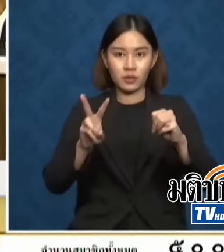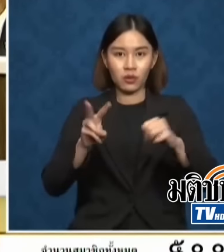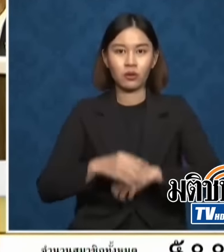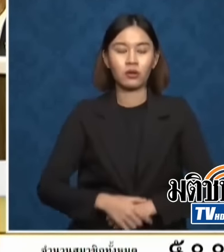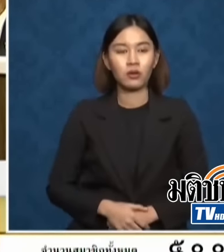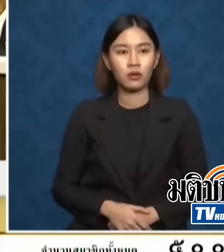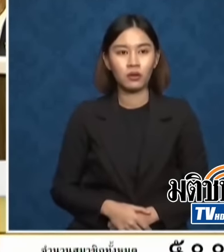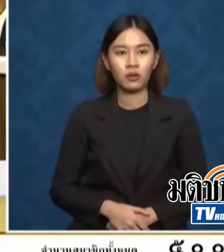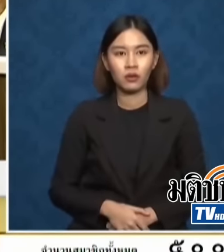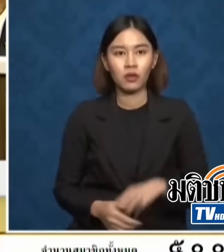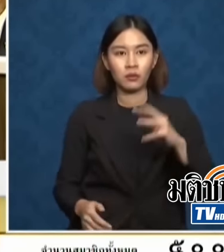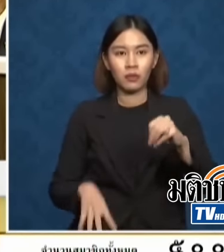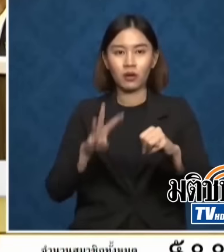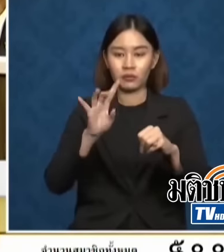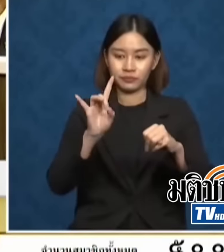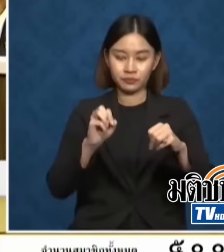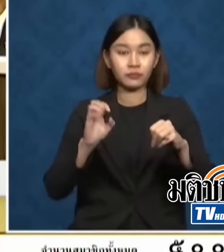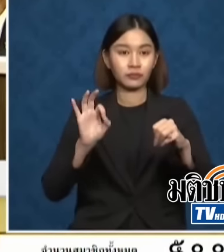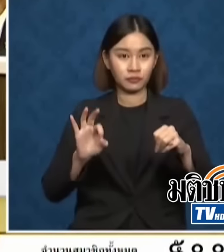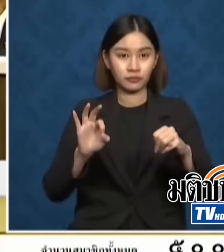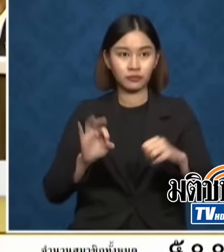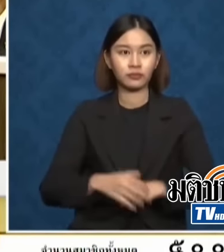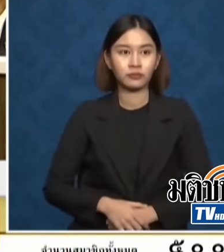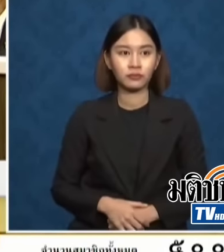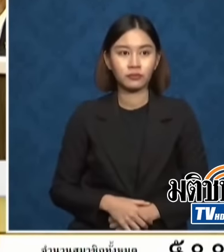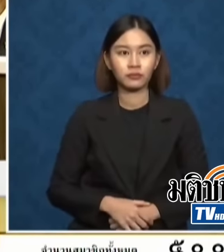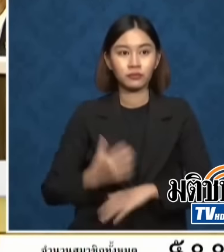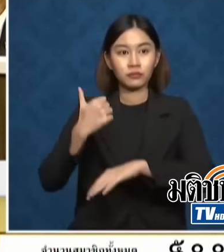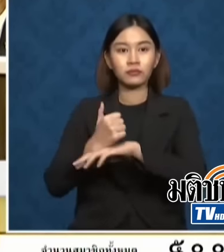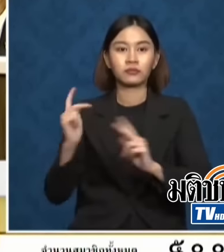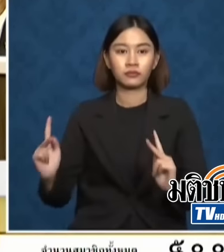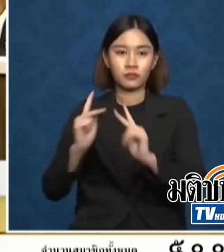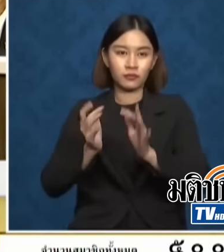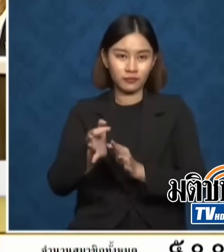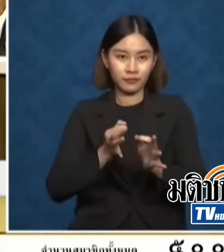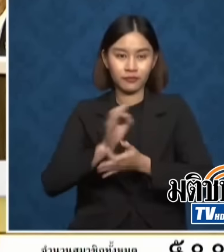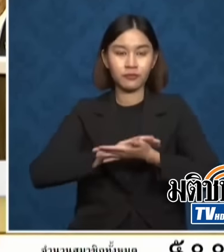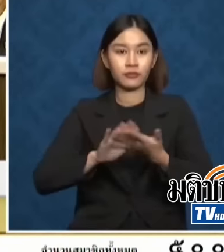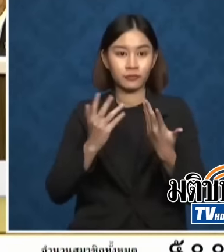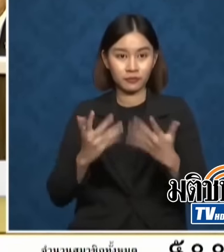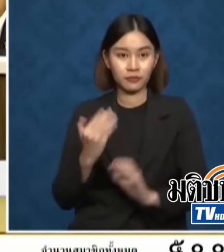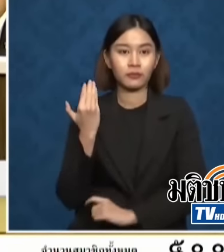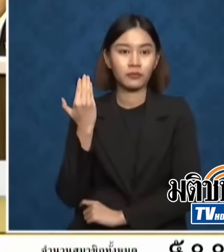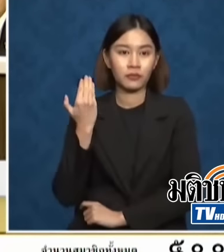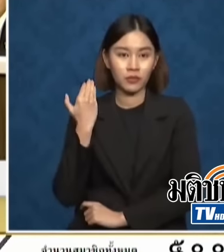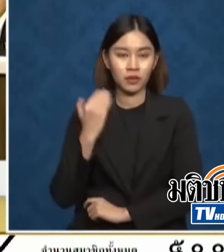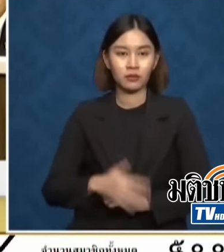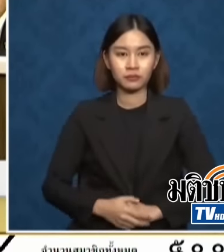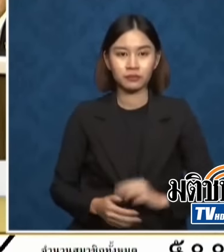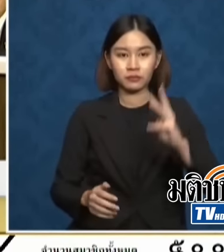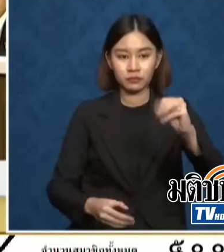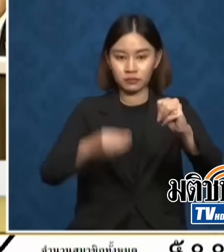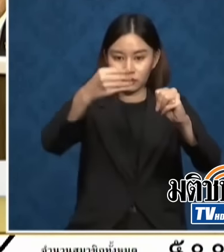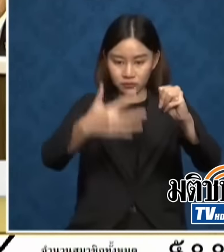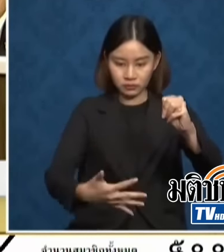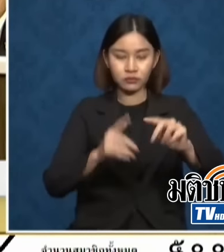า89ซึ่งรัฐมนตรีท่านรัฐมนตรีก็ได้ชี้แจงแล้วเมื่อสักครู่หลายมาต